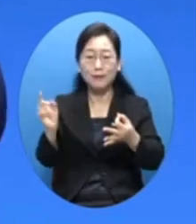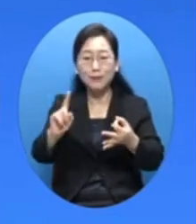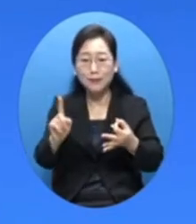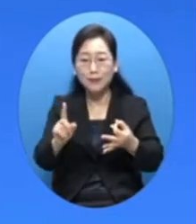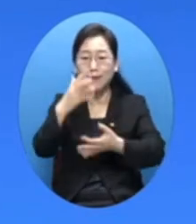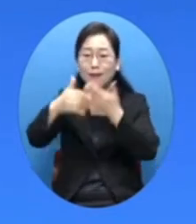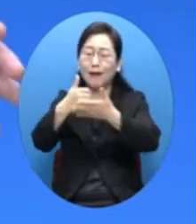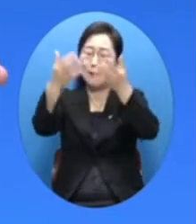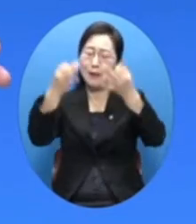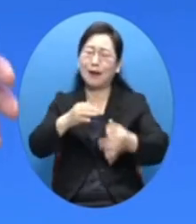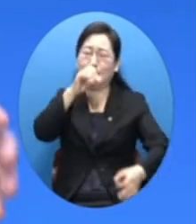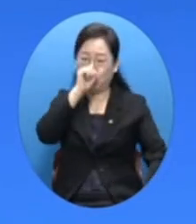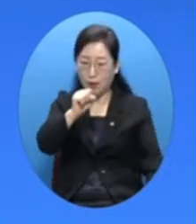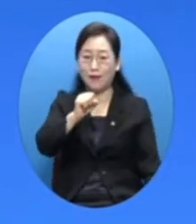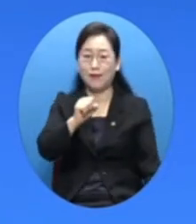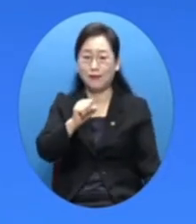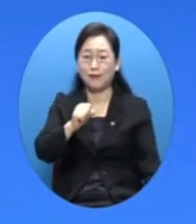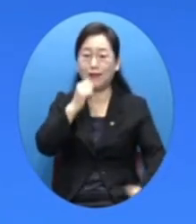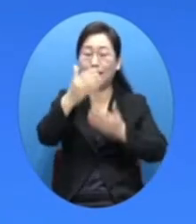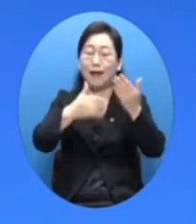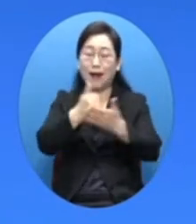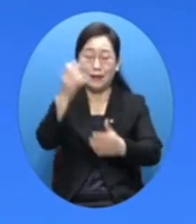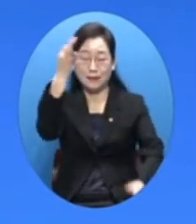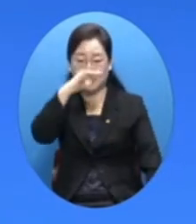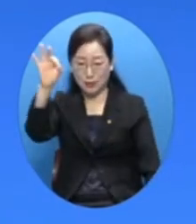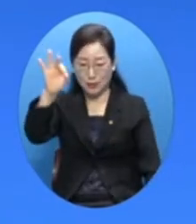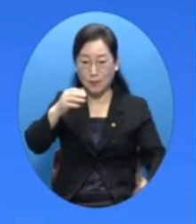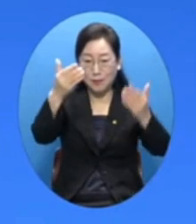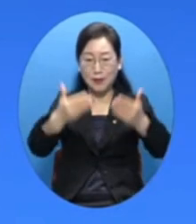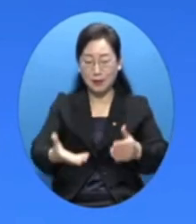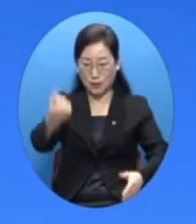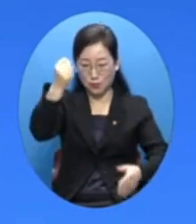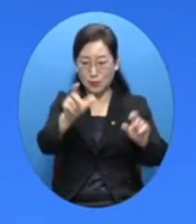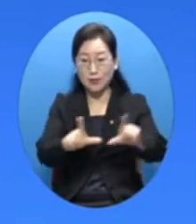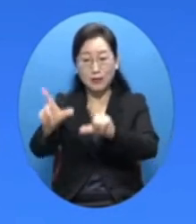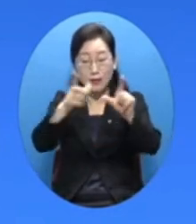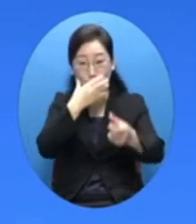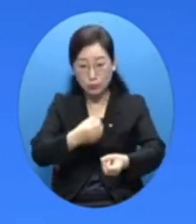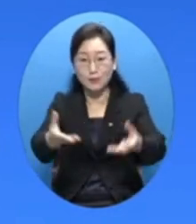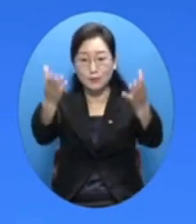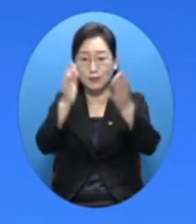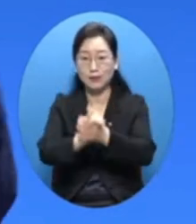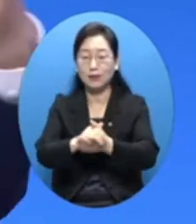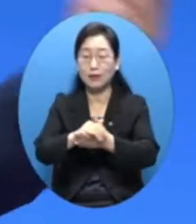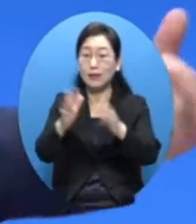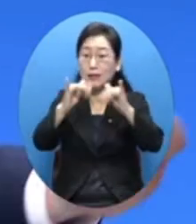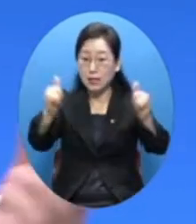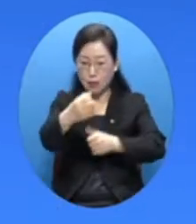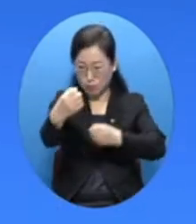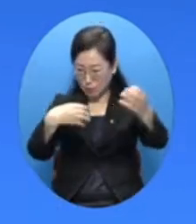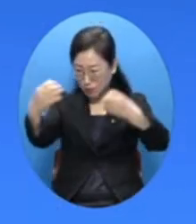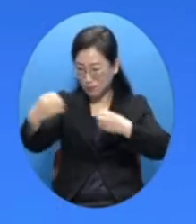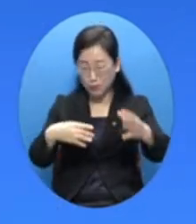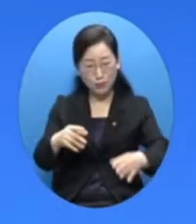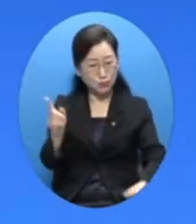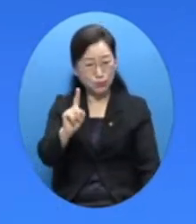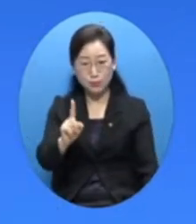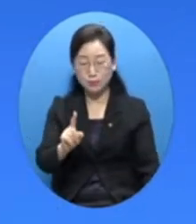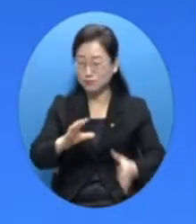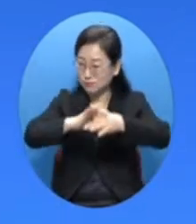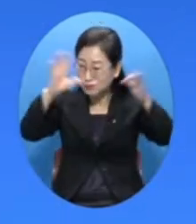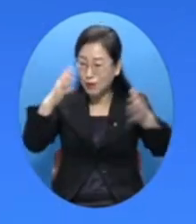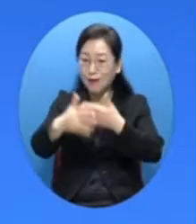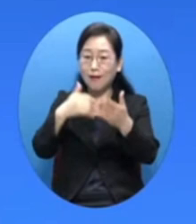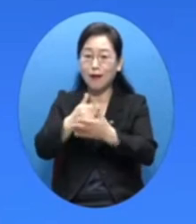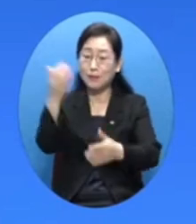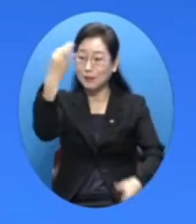하나님 보시기에 좋았더라. 하나님께 인정받는 삶을 살아가는 여러분 되기를 주님으로 축원합니다. 사람이 뭐라 그러든지 간에 하나님이 나를